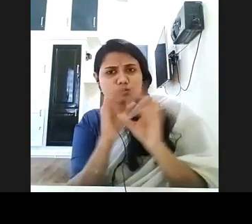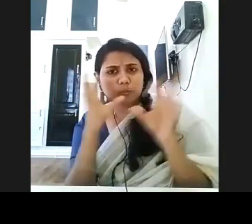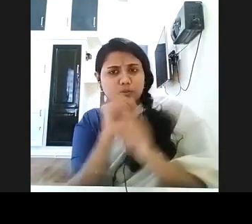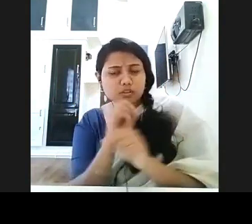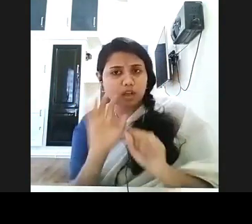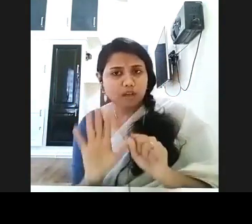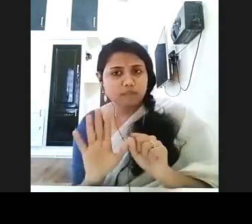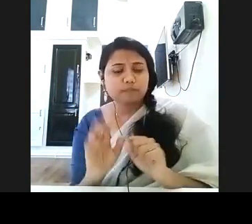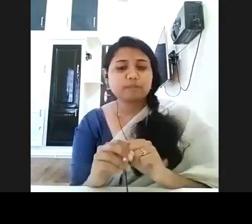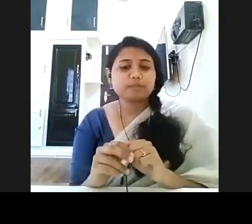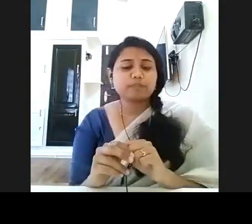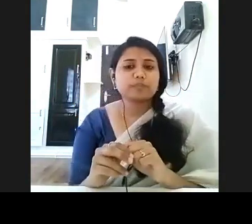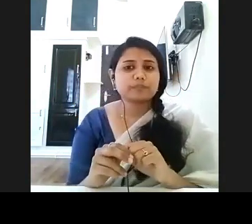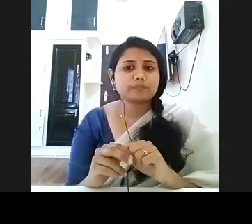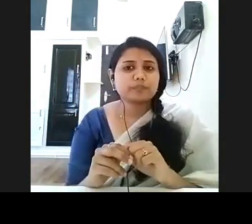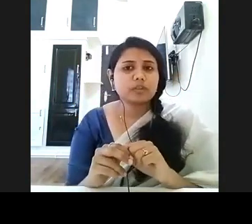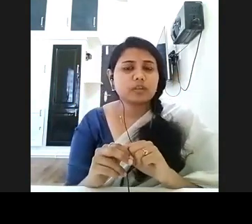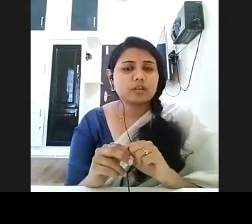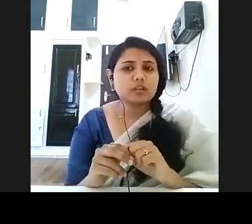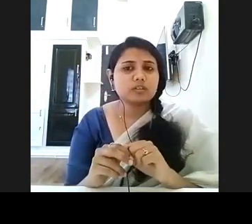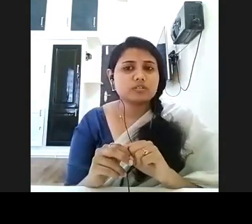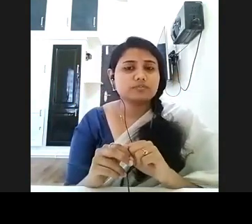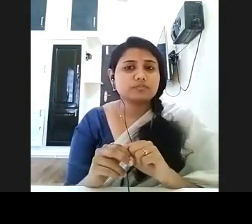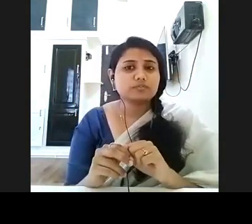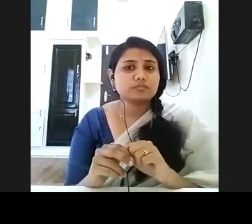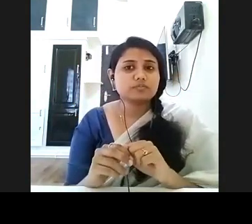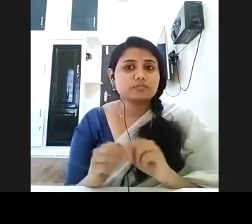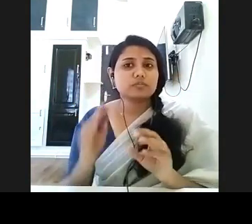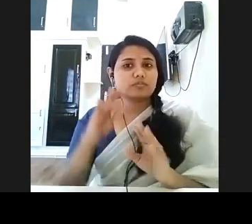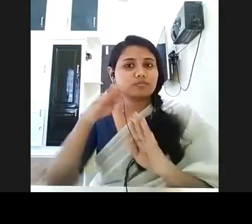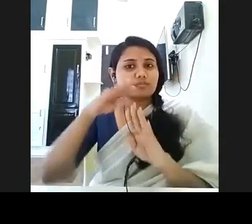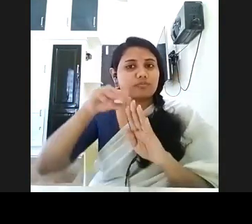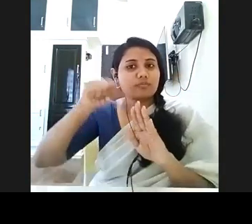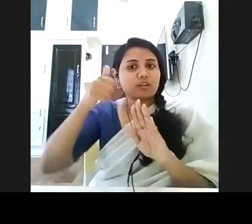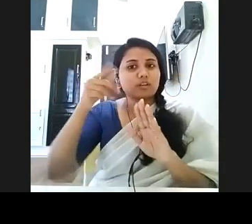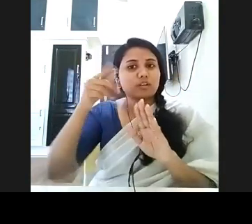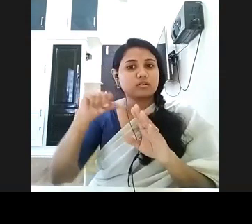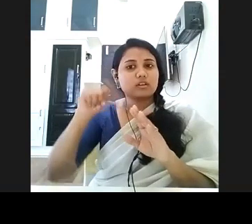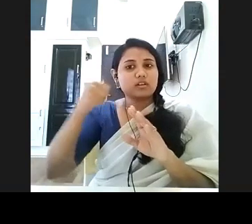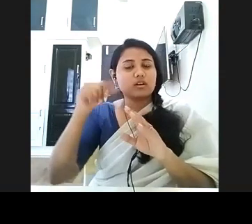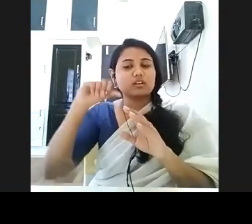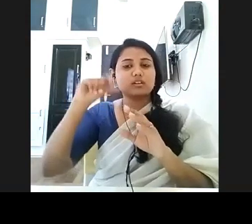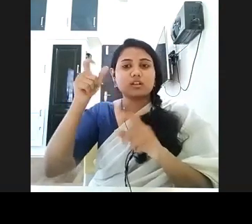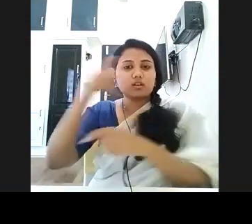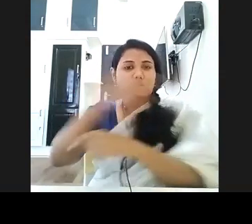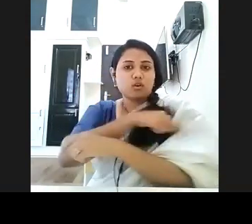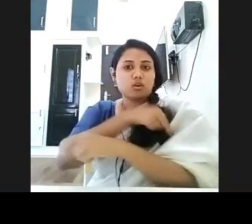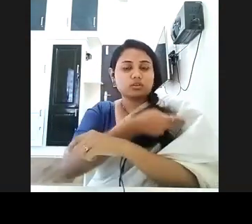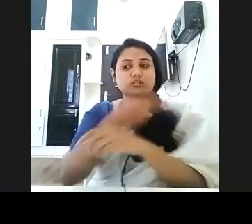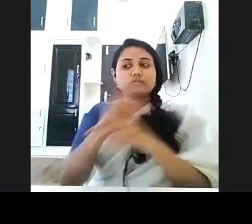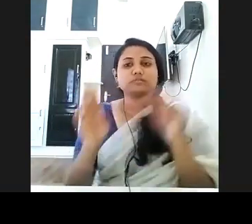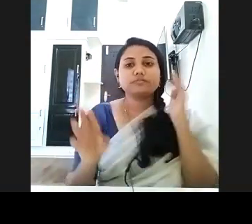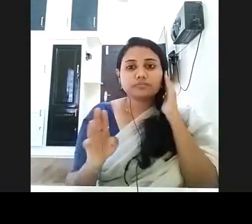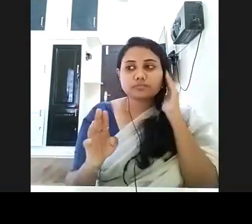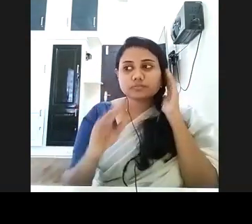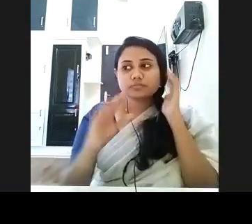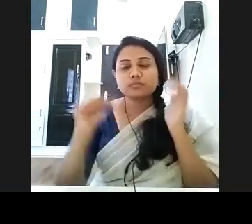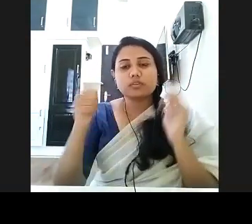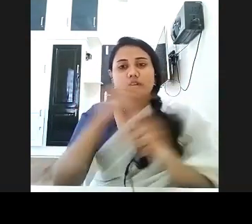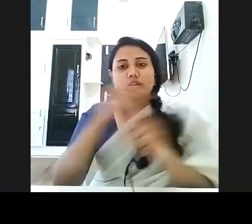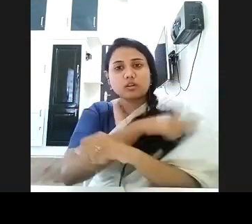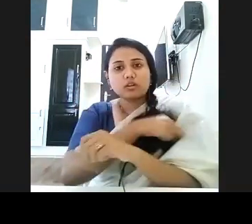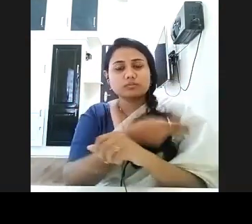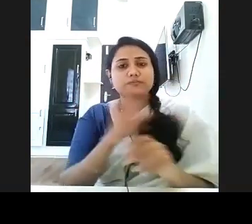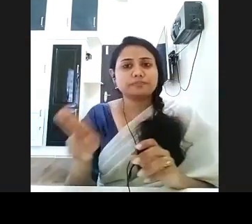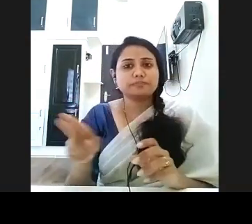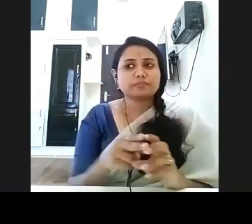ഞാൻ അവിടെ പിന്നെ നിങ്ങളിപ്പോ പറഞ്ഞല്ലോ വേറൊരു ഡോക്ടറെ, ദിവ്യ. ദിവ്യ പെച്ചാട്ട്, അവിടെ